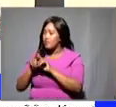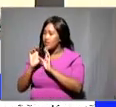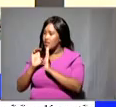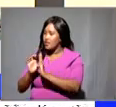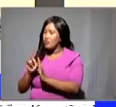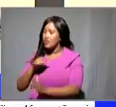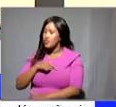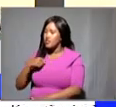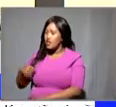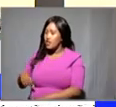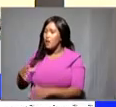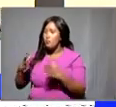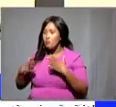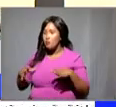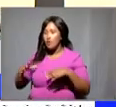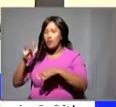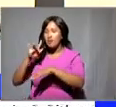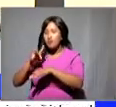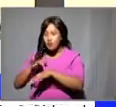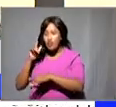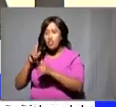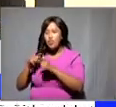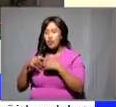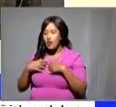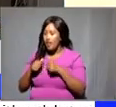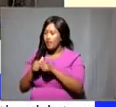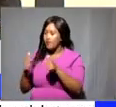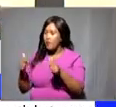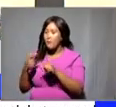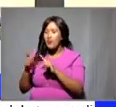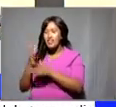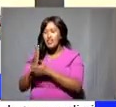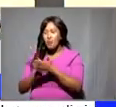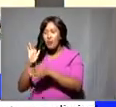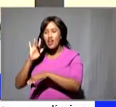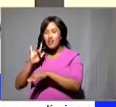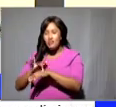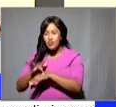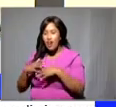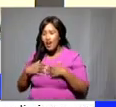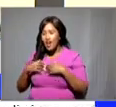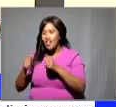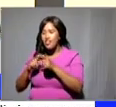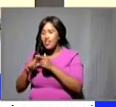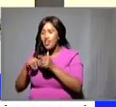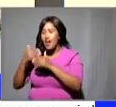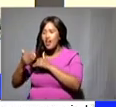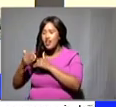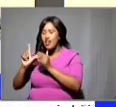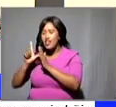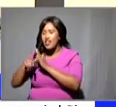kuri manyitirwo na makihona na makiendelea no ni kuri manyitirwo na makihona ningi maigaikara ngari